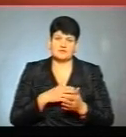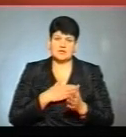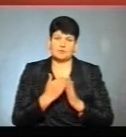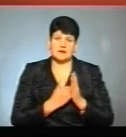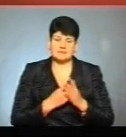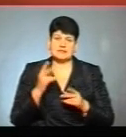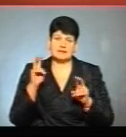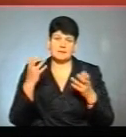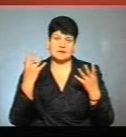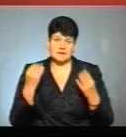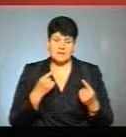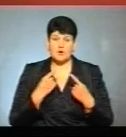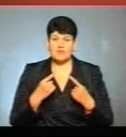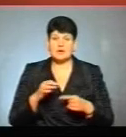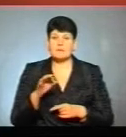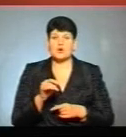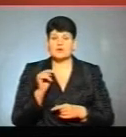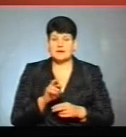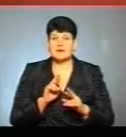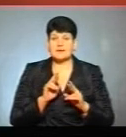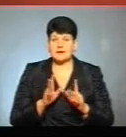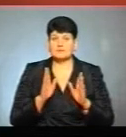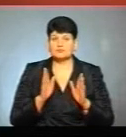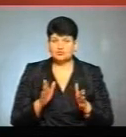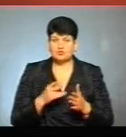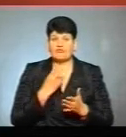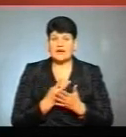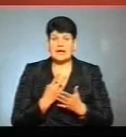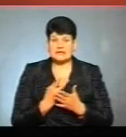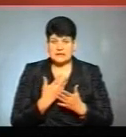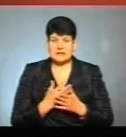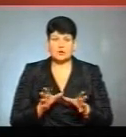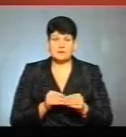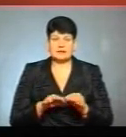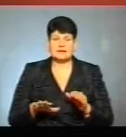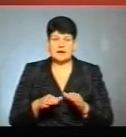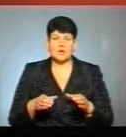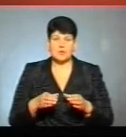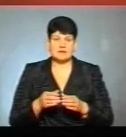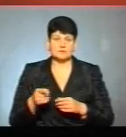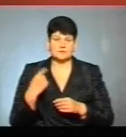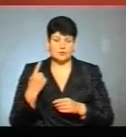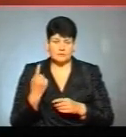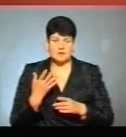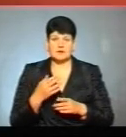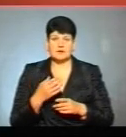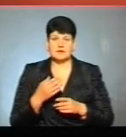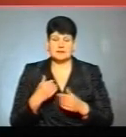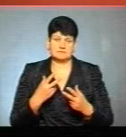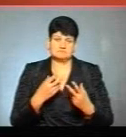програмі. Це була програма «Тема дня». Ми говорили про те, як будуть далі виглядати об'єднані територіальні громади Тернопільщини. Не запевнили про те,